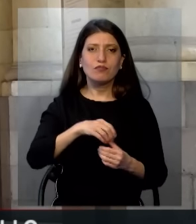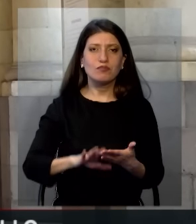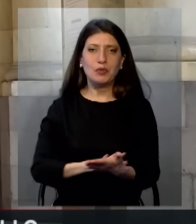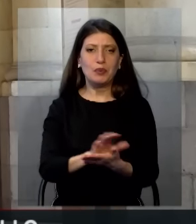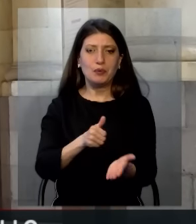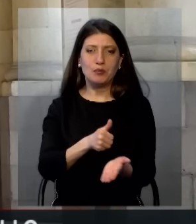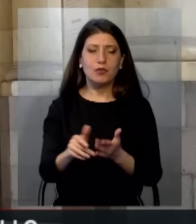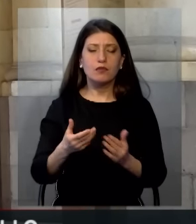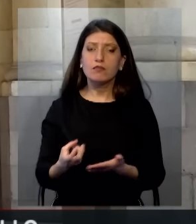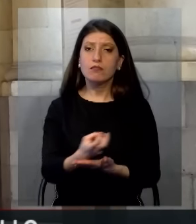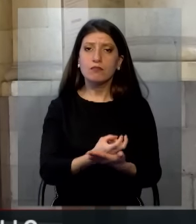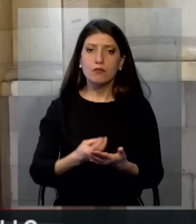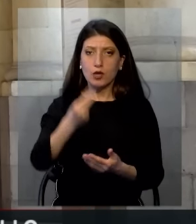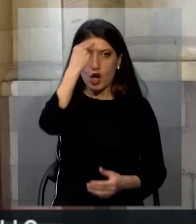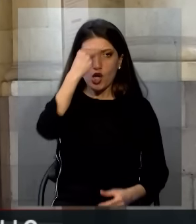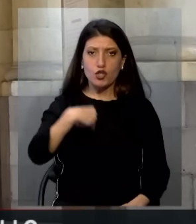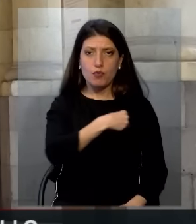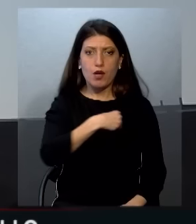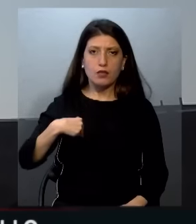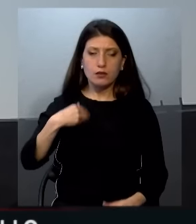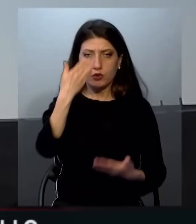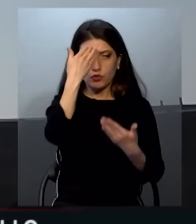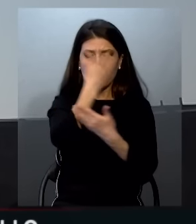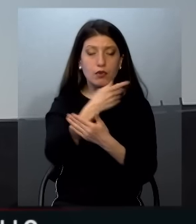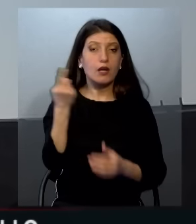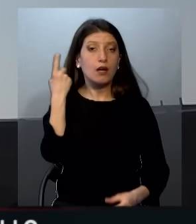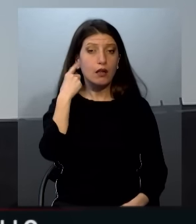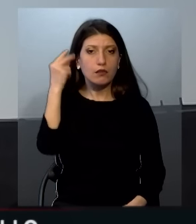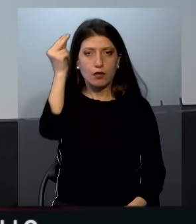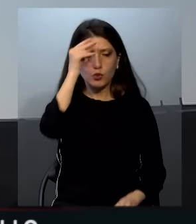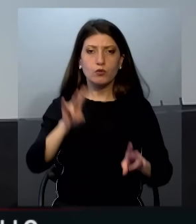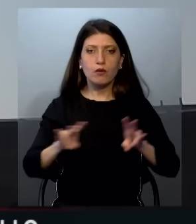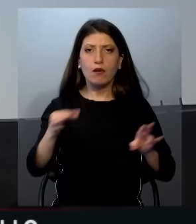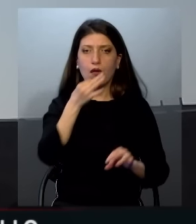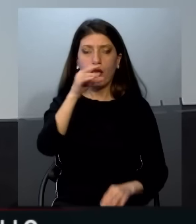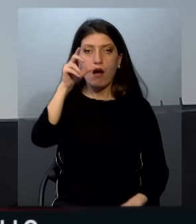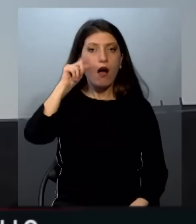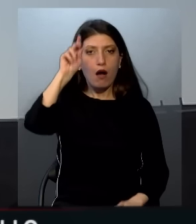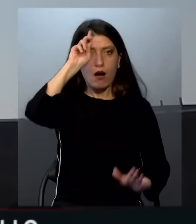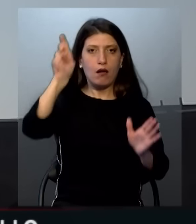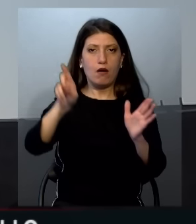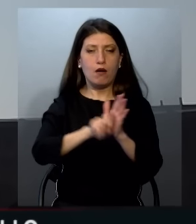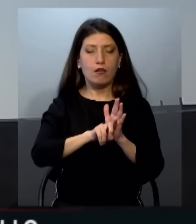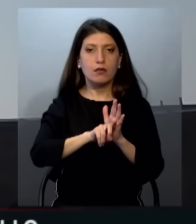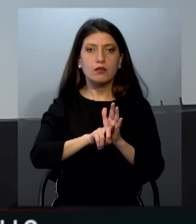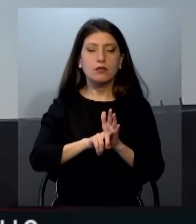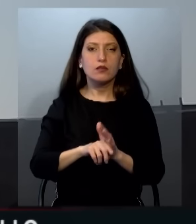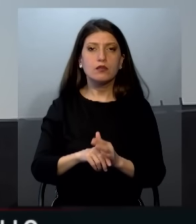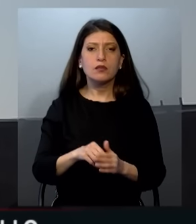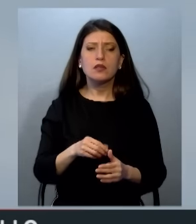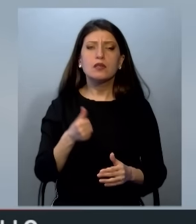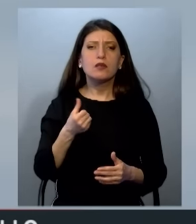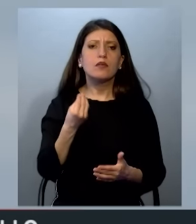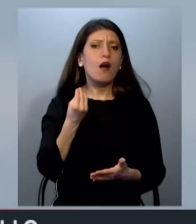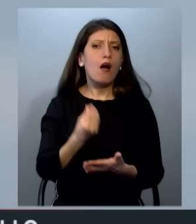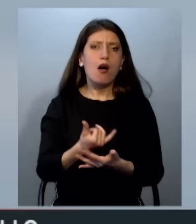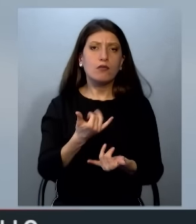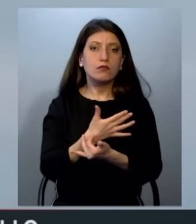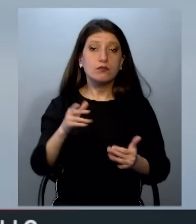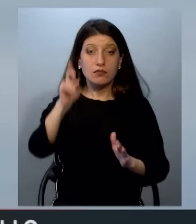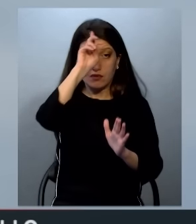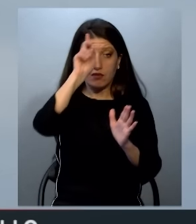անհանգստանում են Էջմիածնում։ Լսել են, թե ինչպես է ԿԳՄՍ նախարարն ասել, հայ առաքելական եկեղեցին անքննելի արժեք չէ, իսկ եկեղեցու